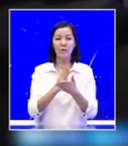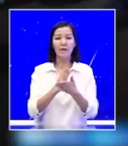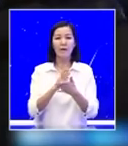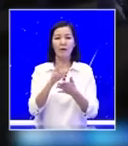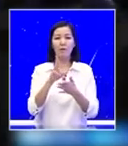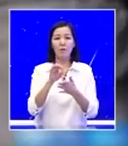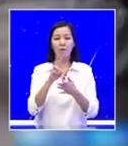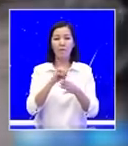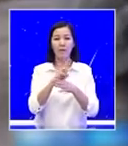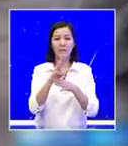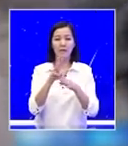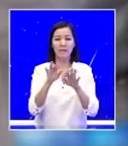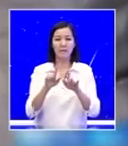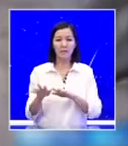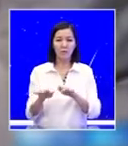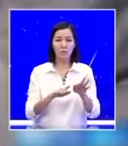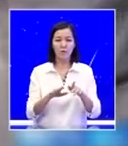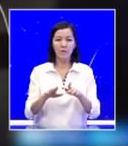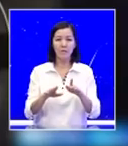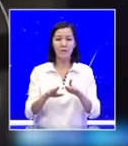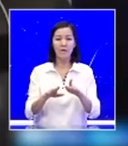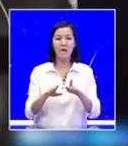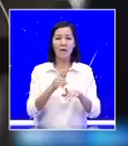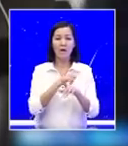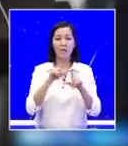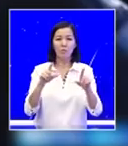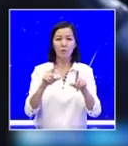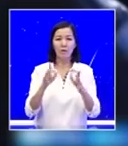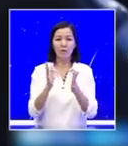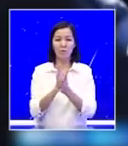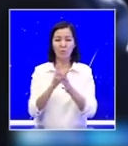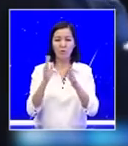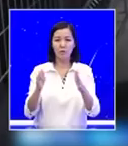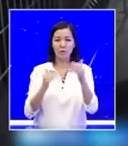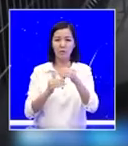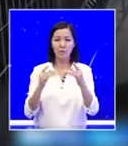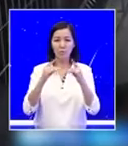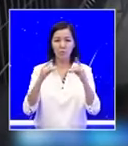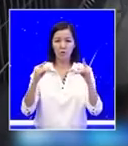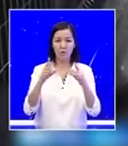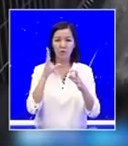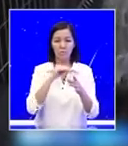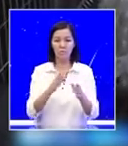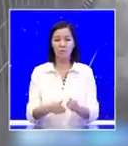вирусы көбіне компьютердің тінтуерінде, ауруханадағы қоқыс шашығында, төсектің шетінде болады.